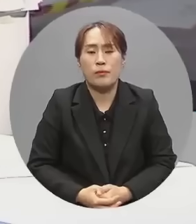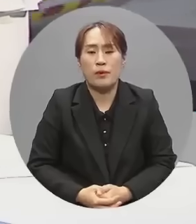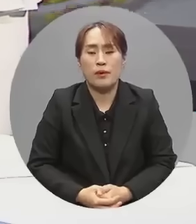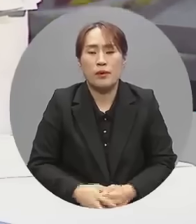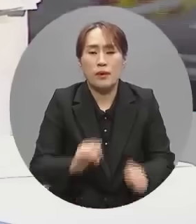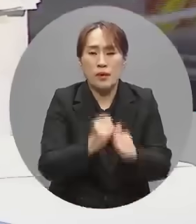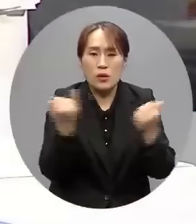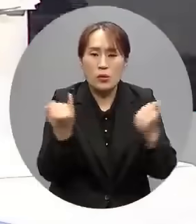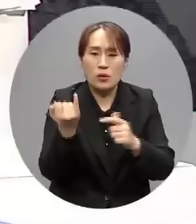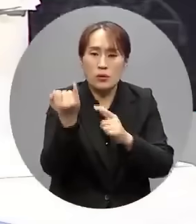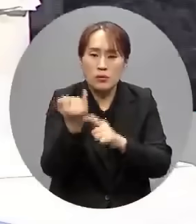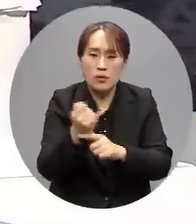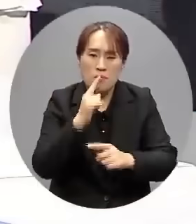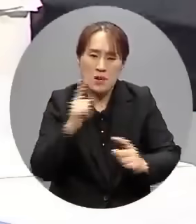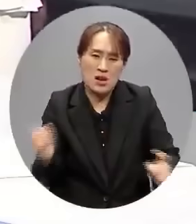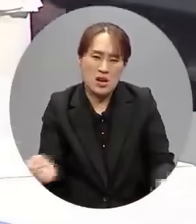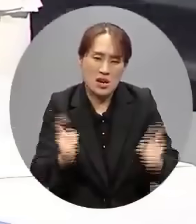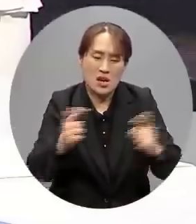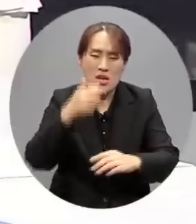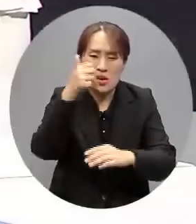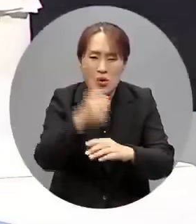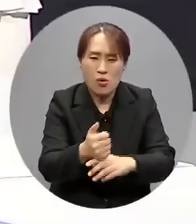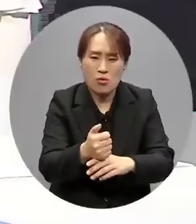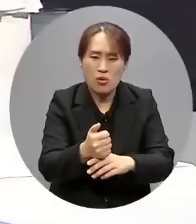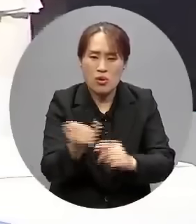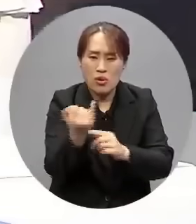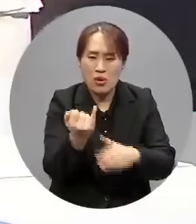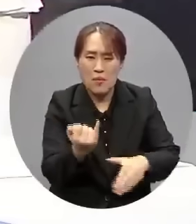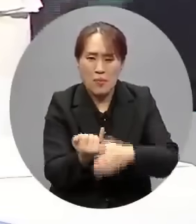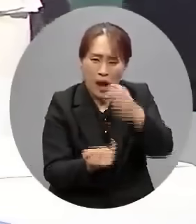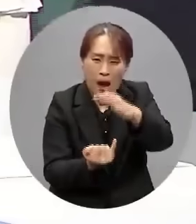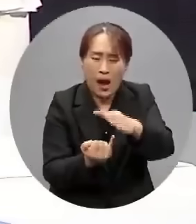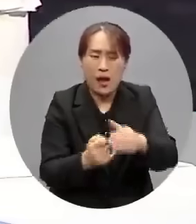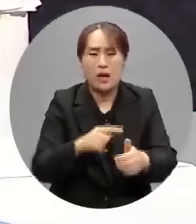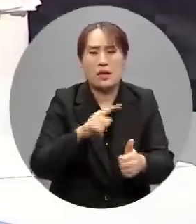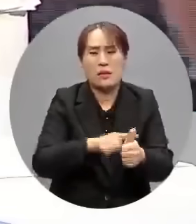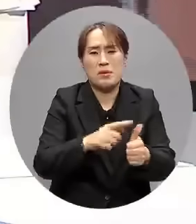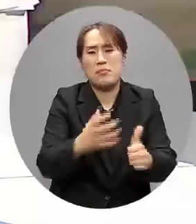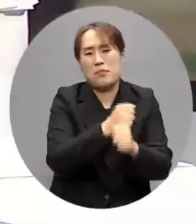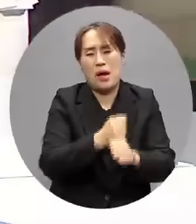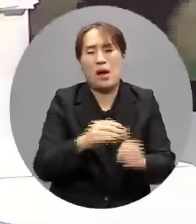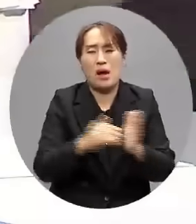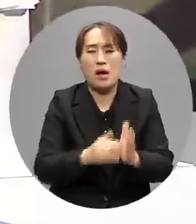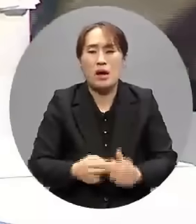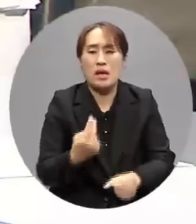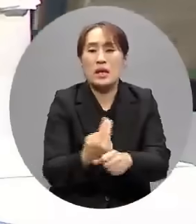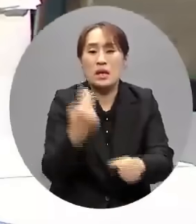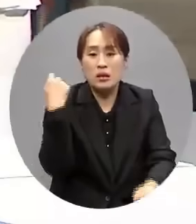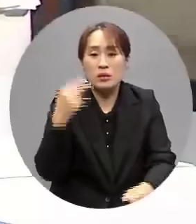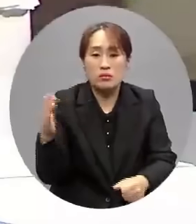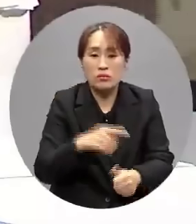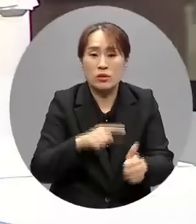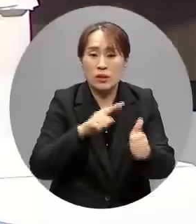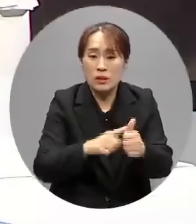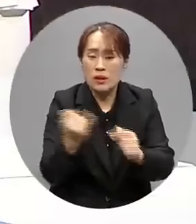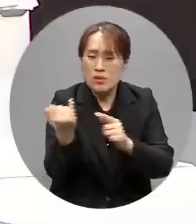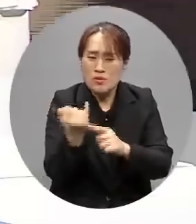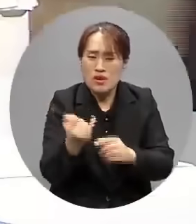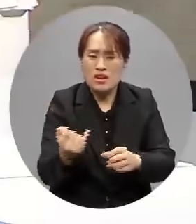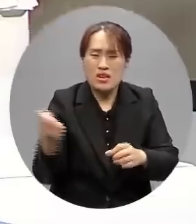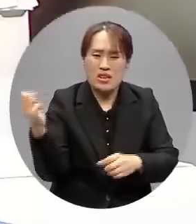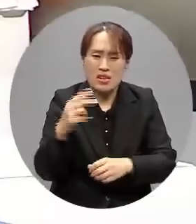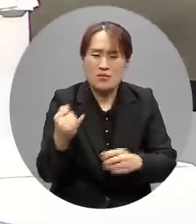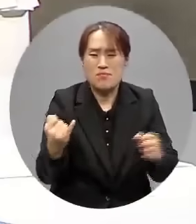이혼한 부인과 말다툼을 하다 살해한 30대가 구속됐습니다이 남성은 2년 전부터 자신의 부인을